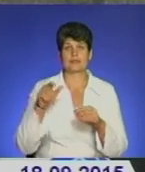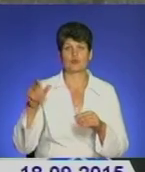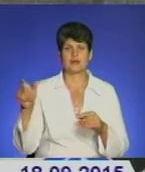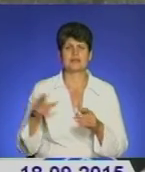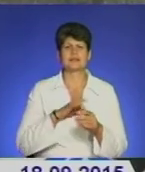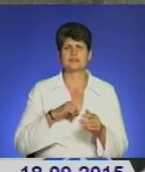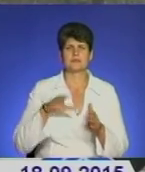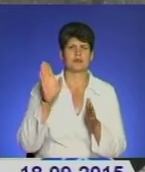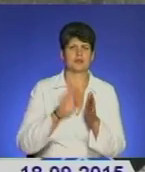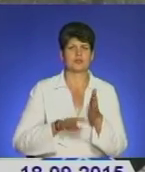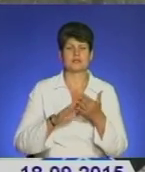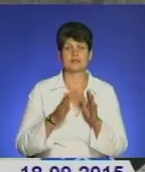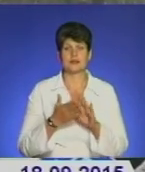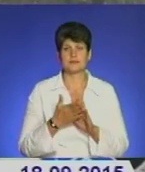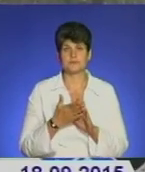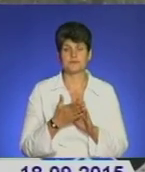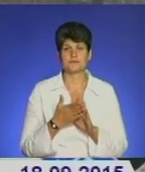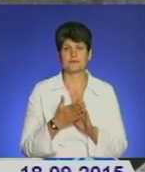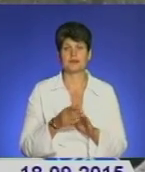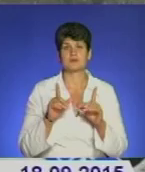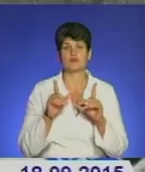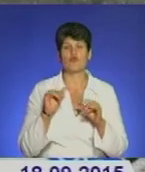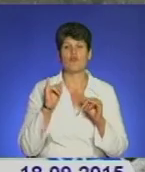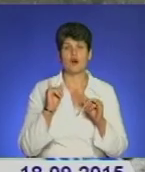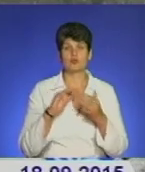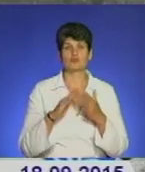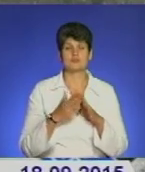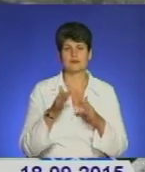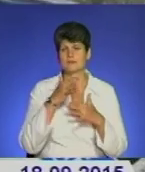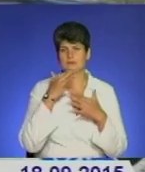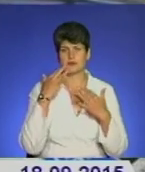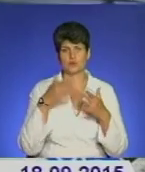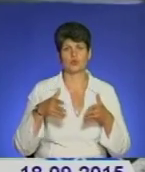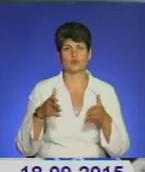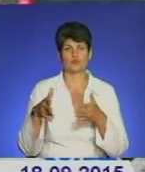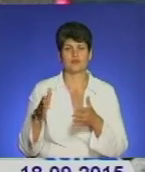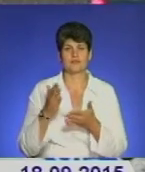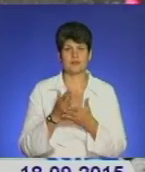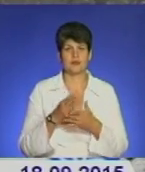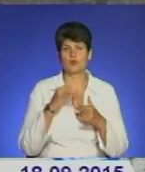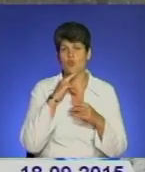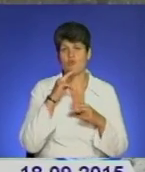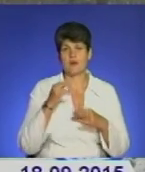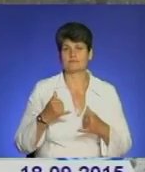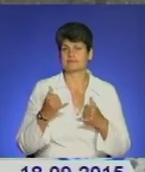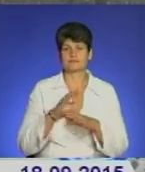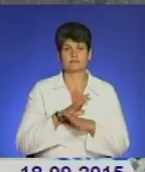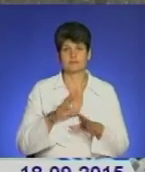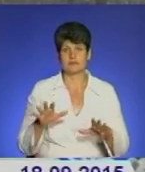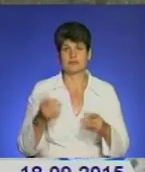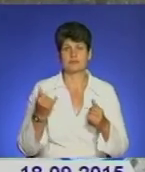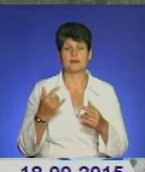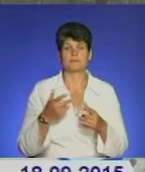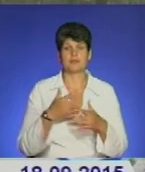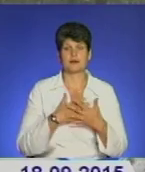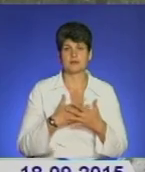стан. На превеликий жаль, в такому поганому стані дуже багато дворів є, тому що довший час їм увага не приділялася, але зараз береться перш там, де більш активні